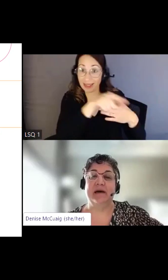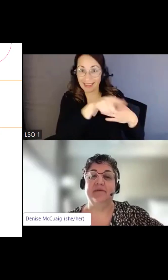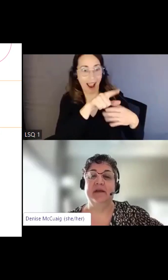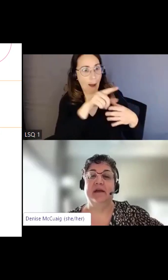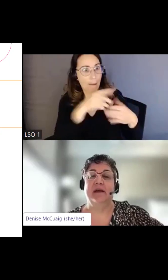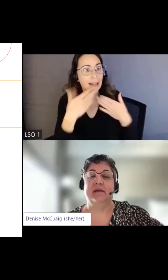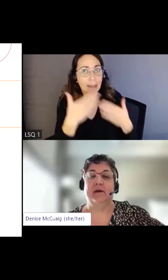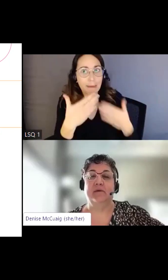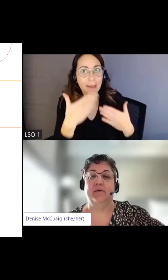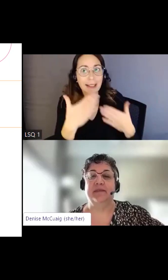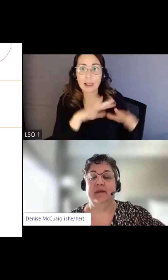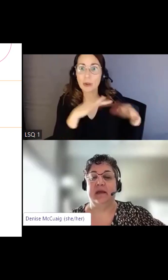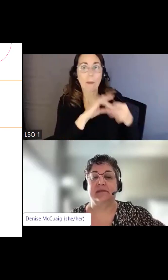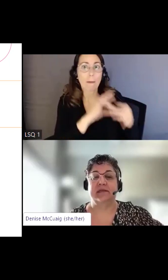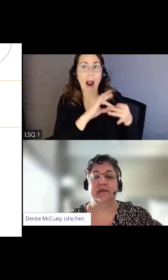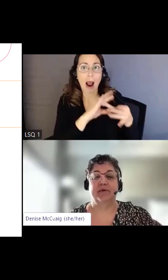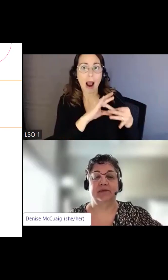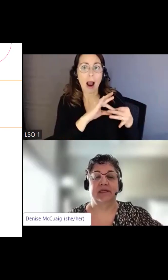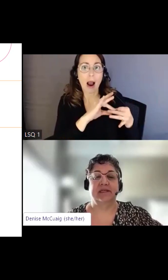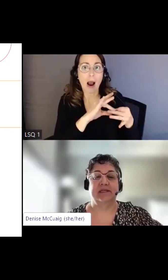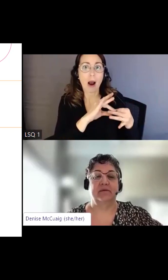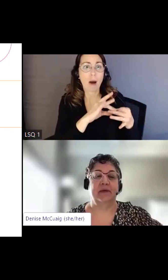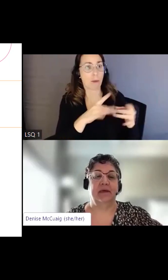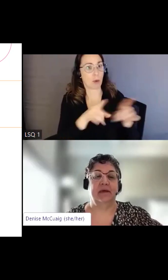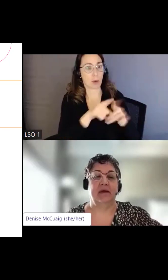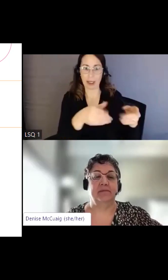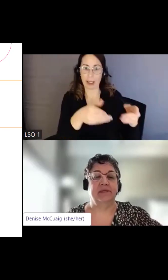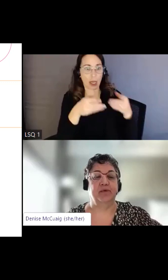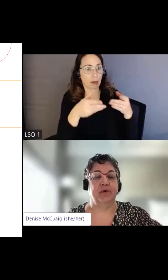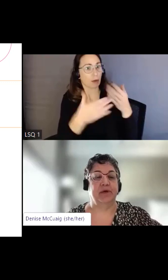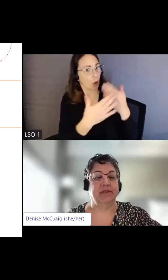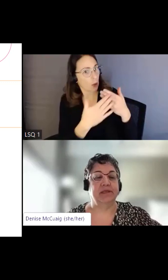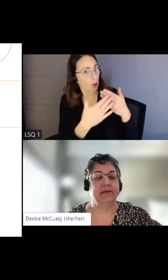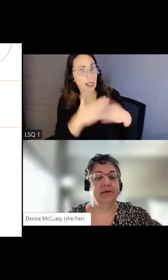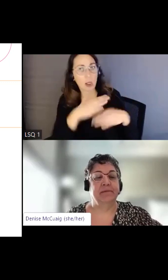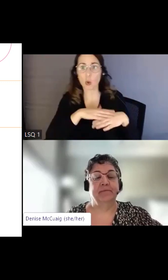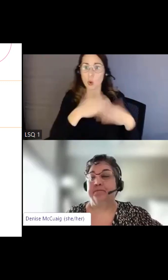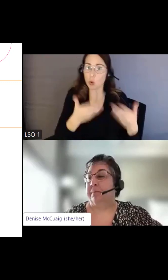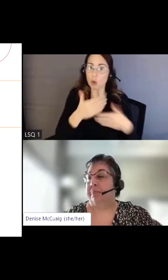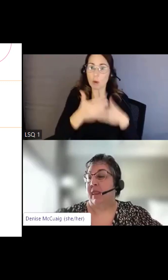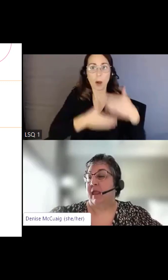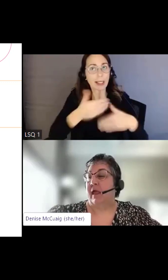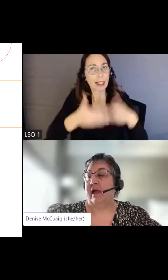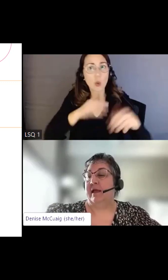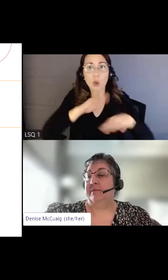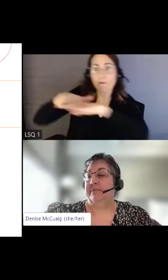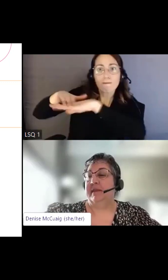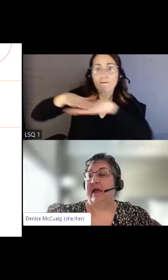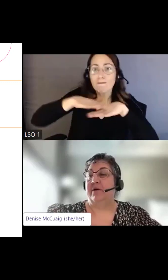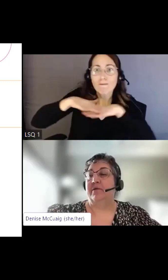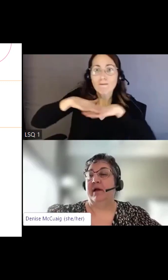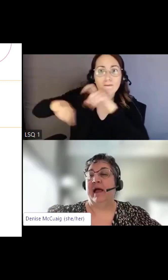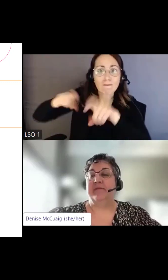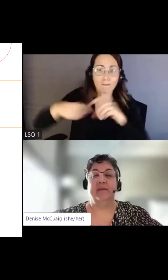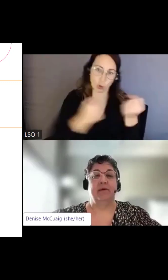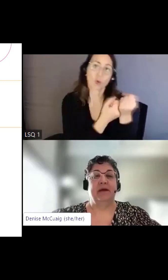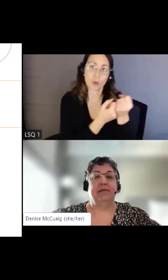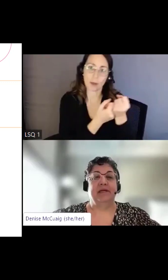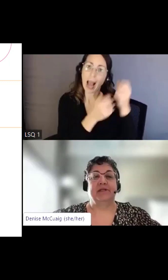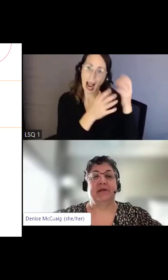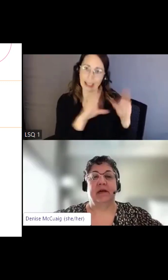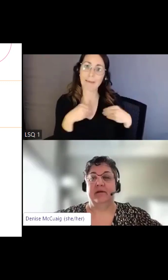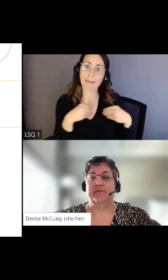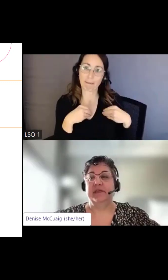ce processus de consultation que nous soutenons, bien sûr. Alors maintenant, j'ai le plaisir de vous